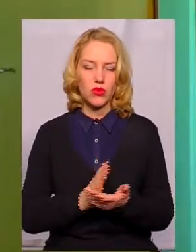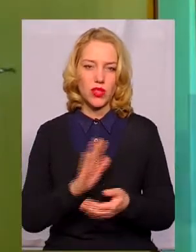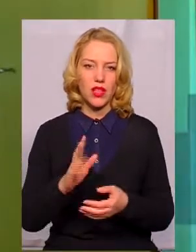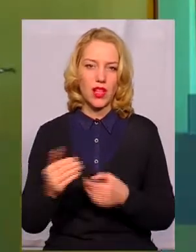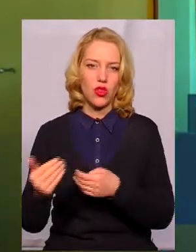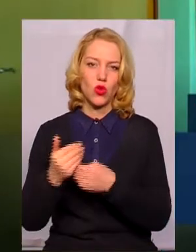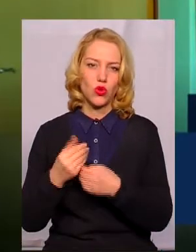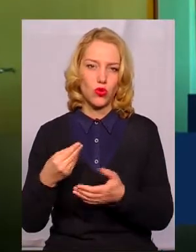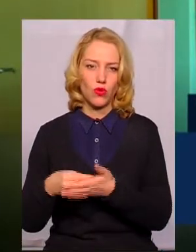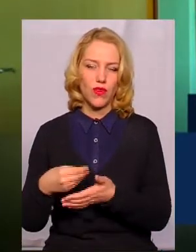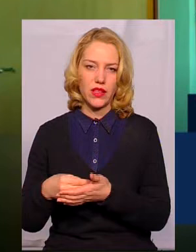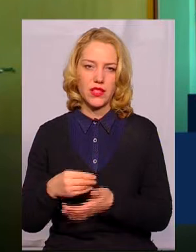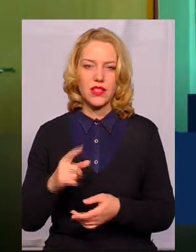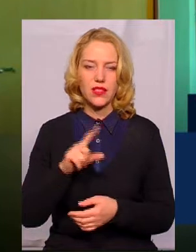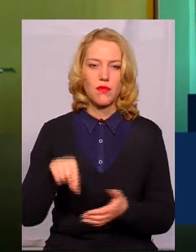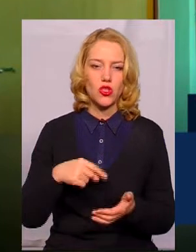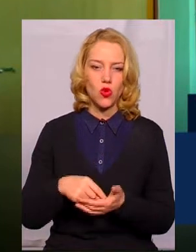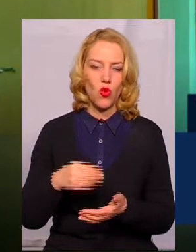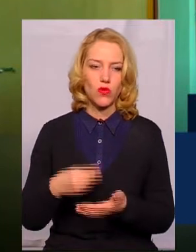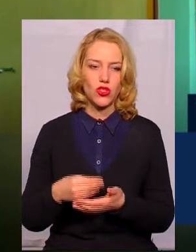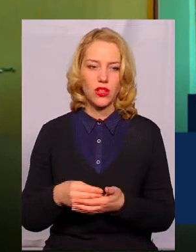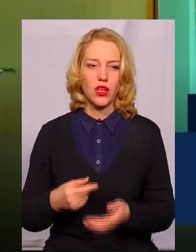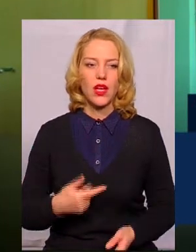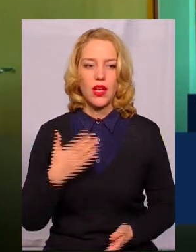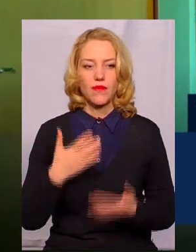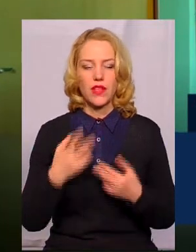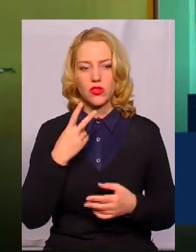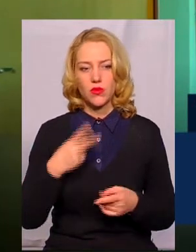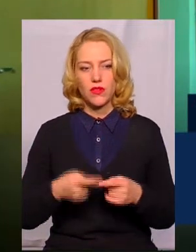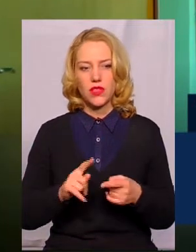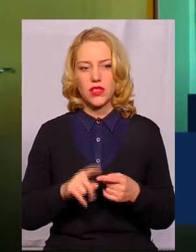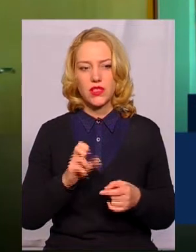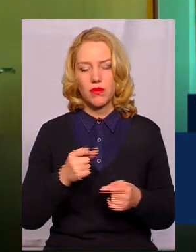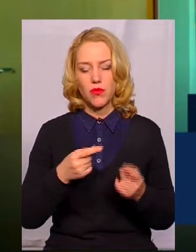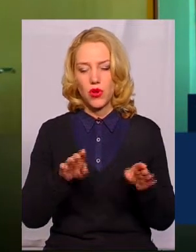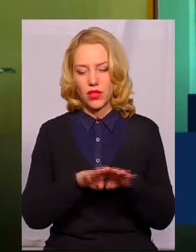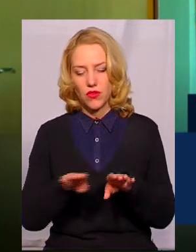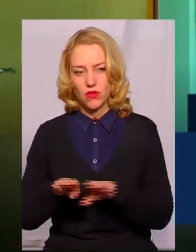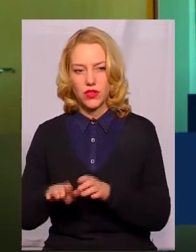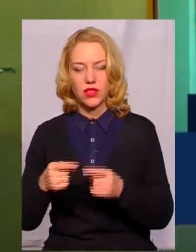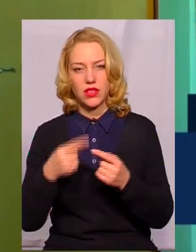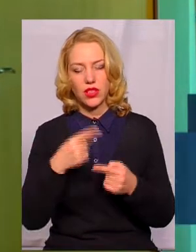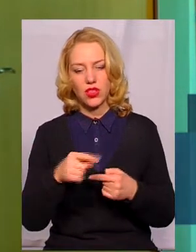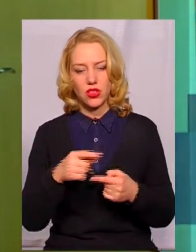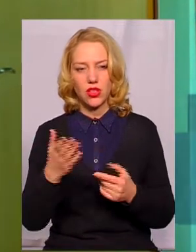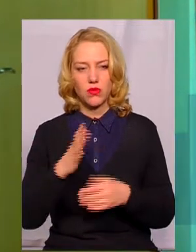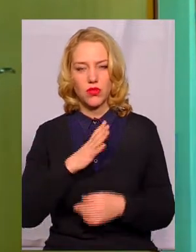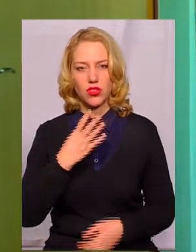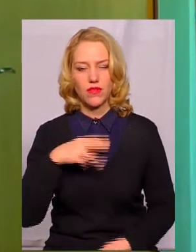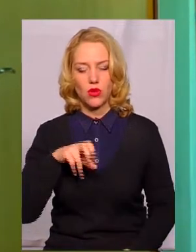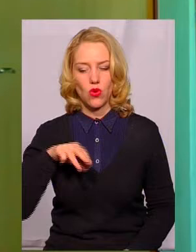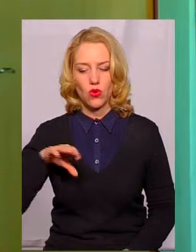бюджету. Якщо порівнювати решту підприємства водопровідно-каналізаційного господарства, яким так само було 4 лютого